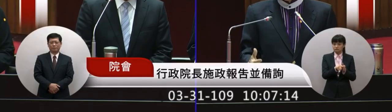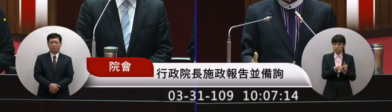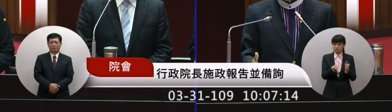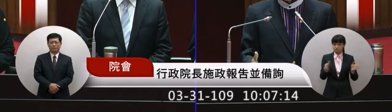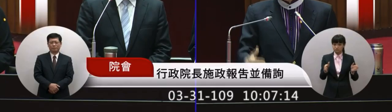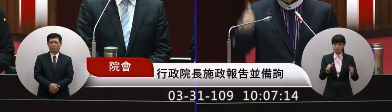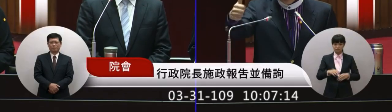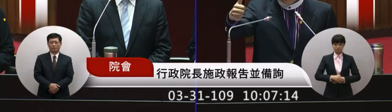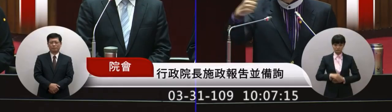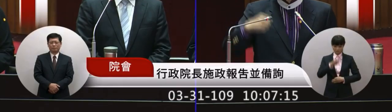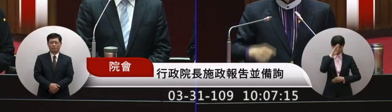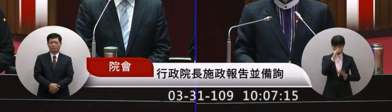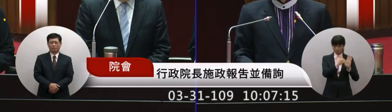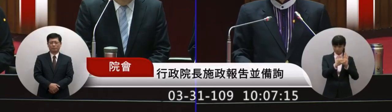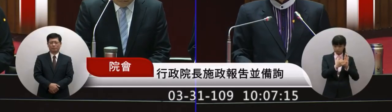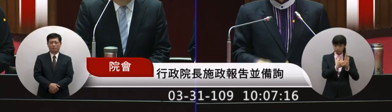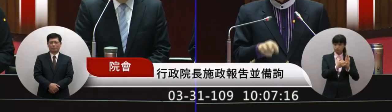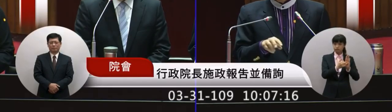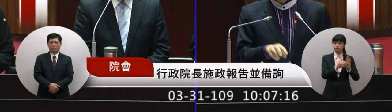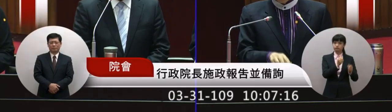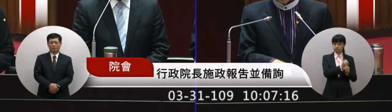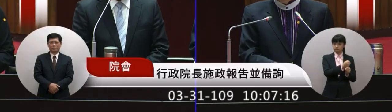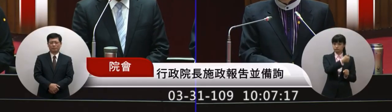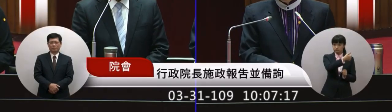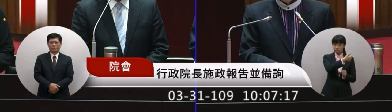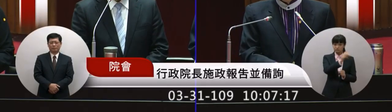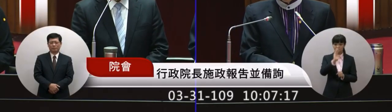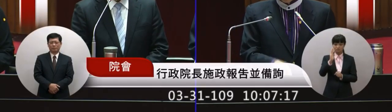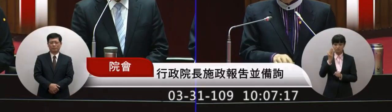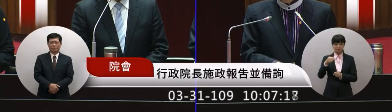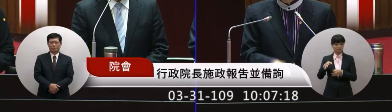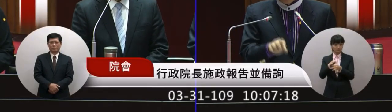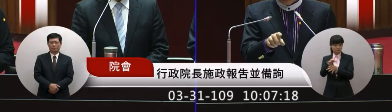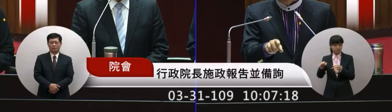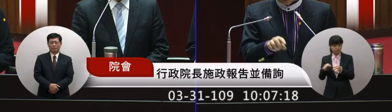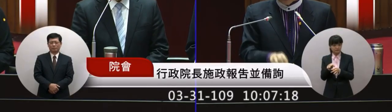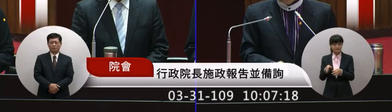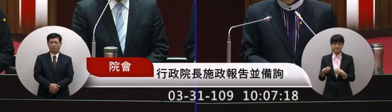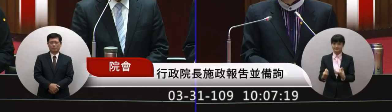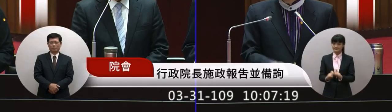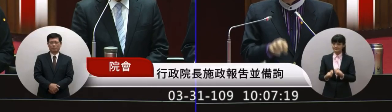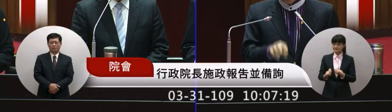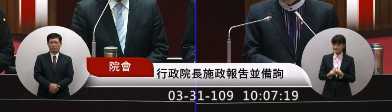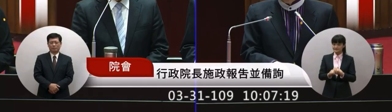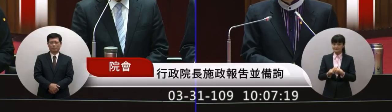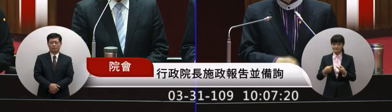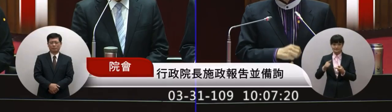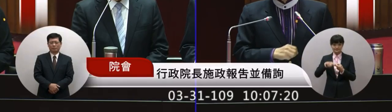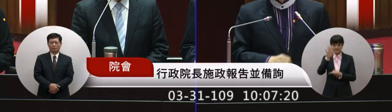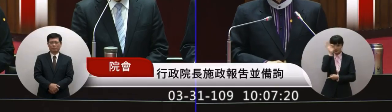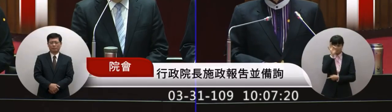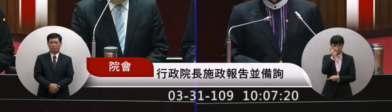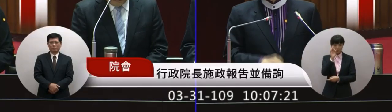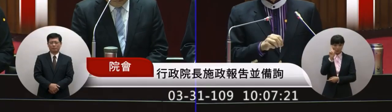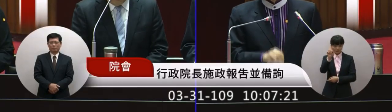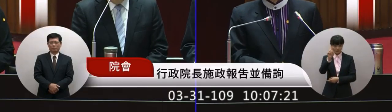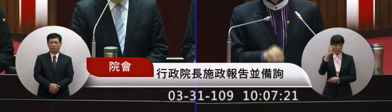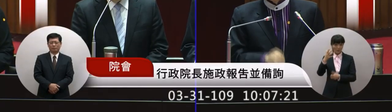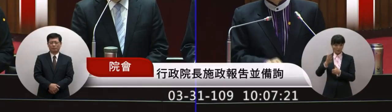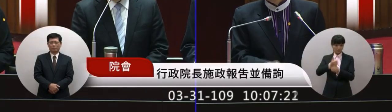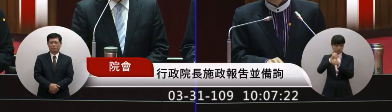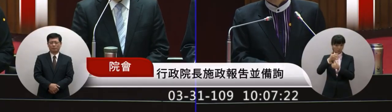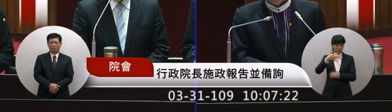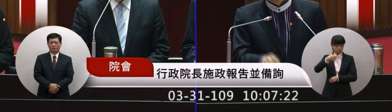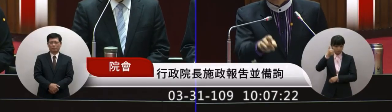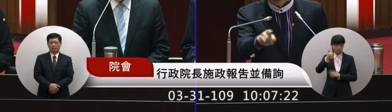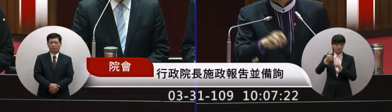业到目前为止没败，但是咱的经济是不是你们要找一个陈时中？我们有没